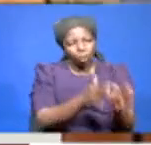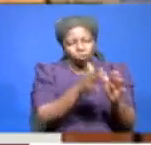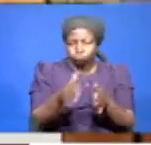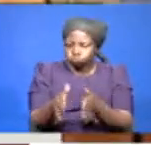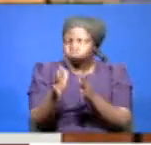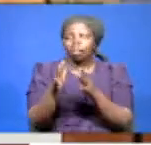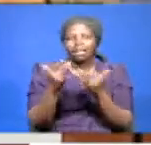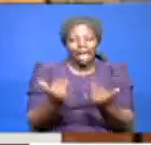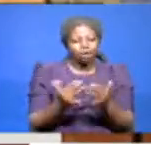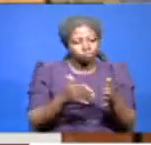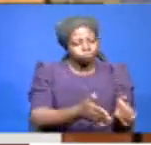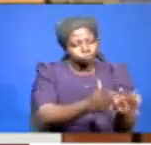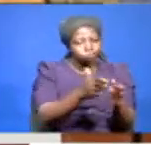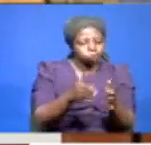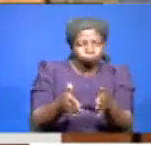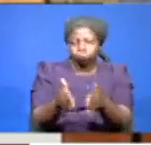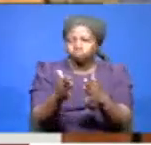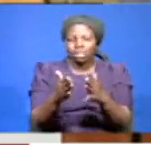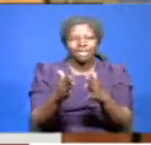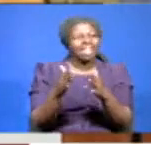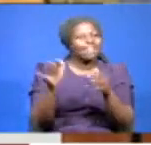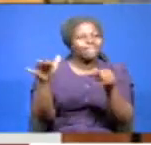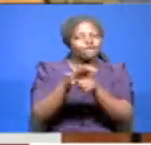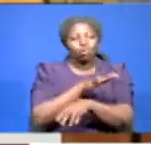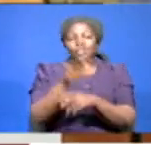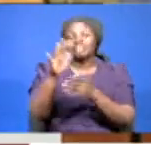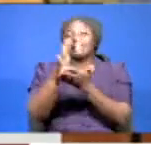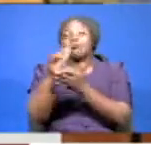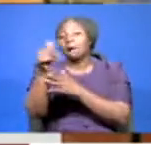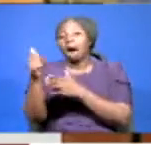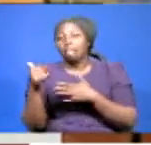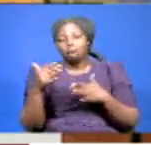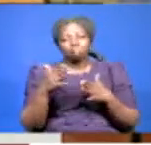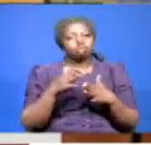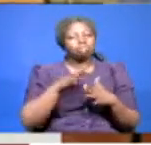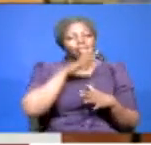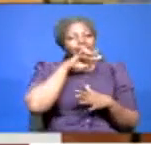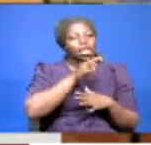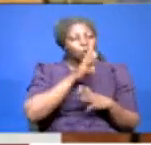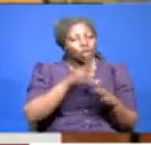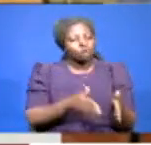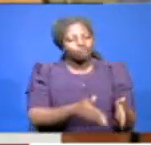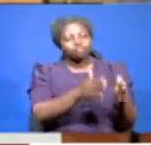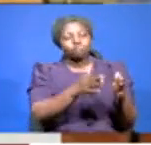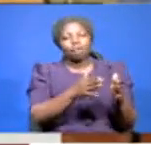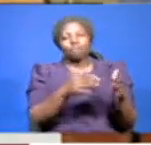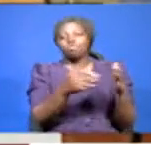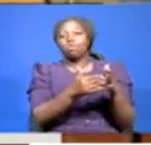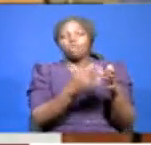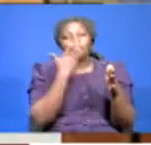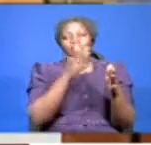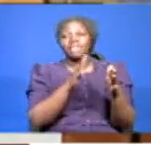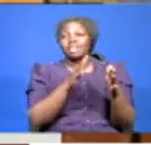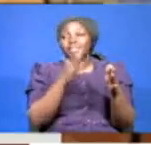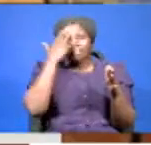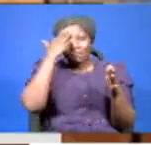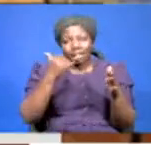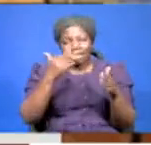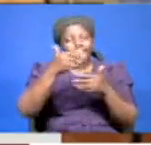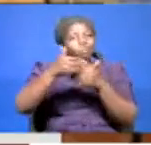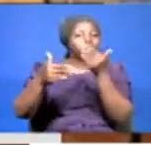zimejaa. Kuna wengine wamefunga sewer lines kwa kupitia kwa ile ujenzi wamefanya. Kwa